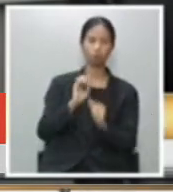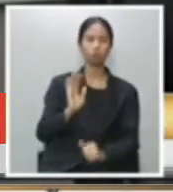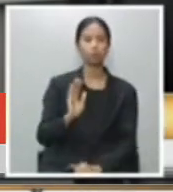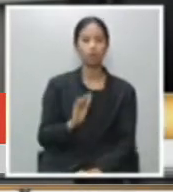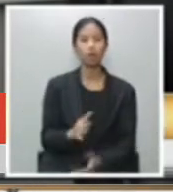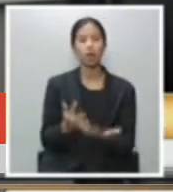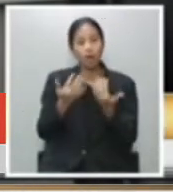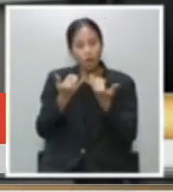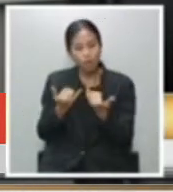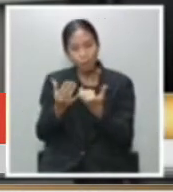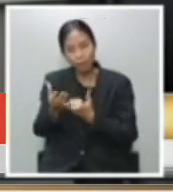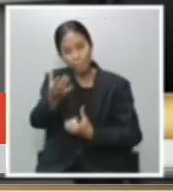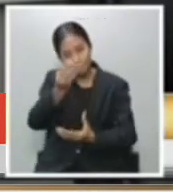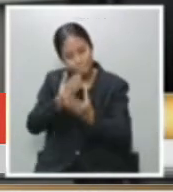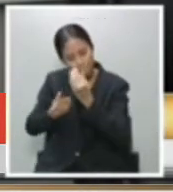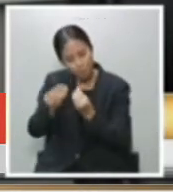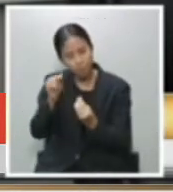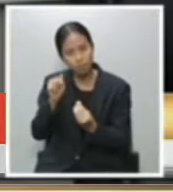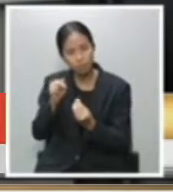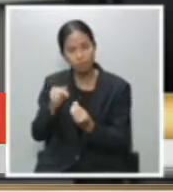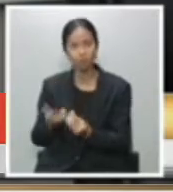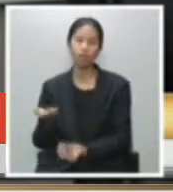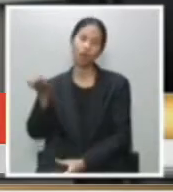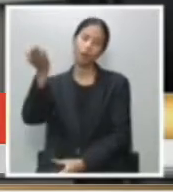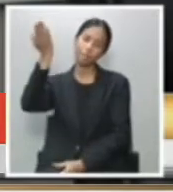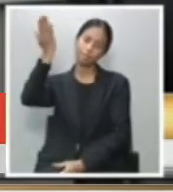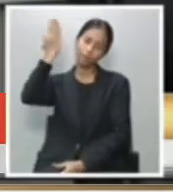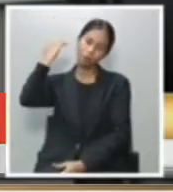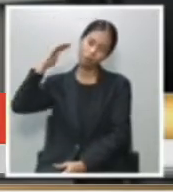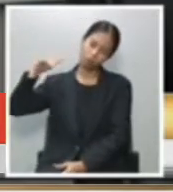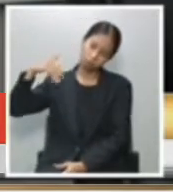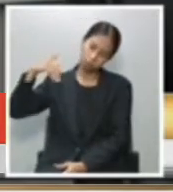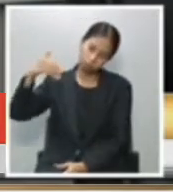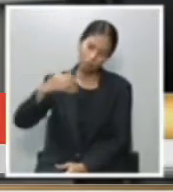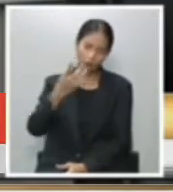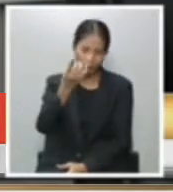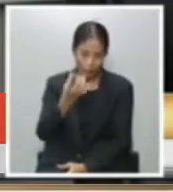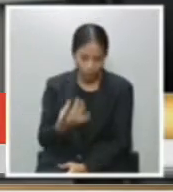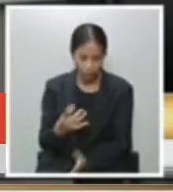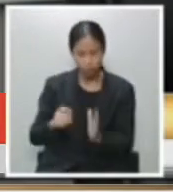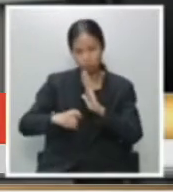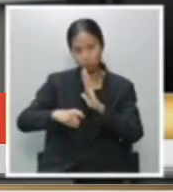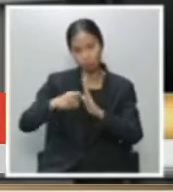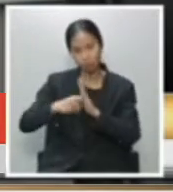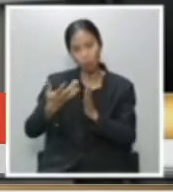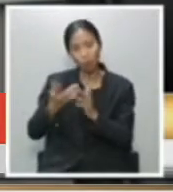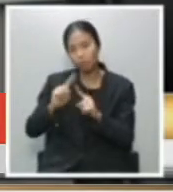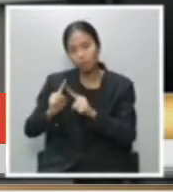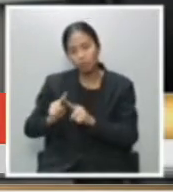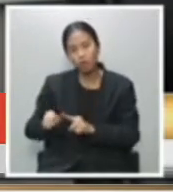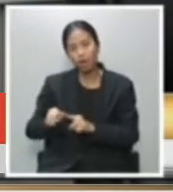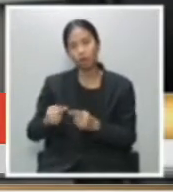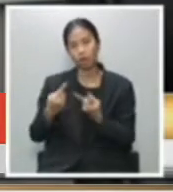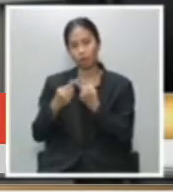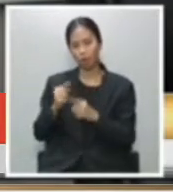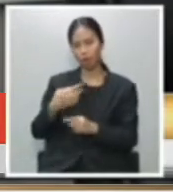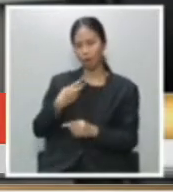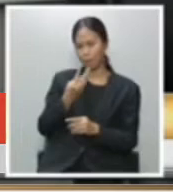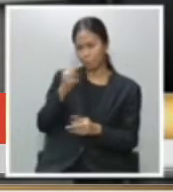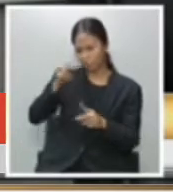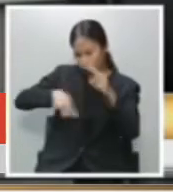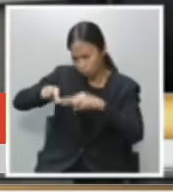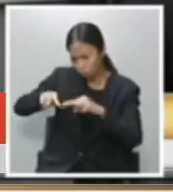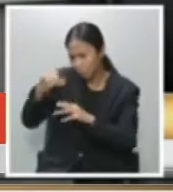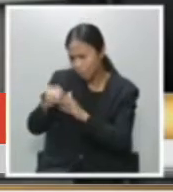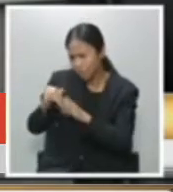ษาเอาสิ่งที่เกิดขึ้นในอดีตปัจจุบันเพื่ออนาคตไม่ได้ไปพิจารณาสอบสวนหรือสอบข้อที่จริงเอา